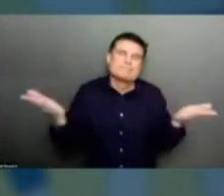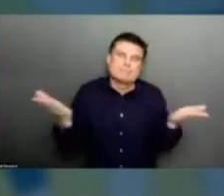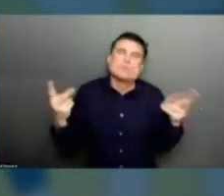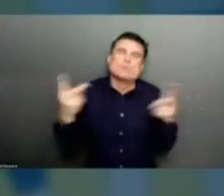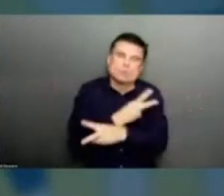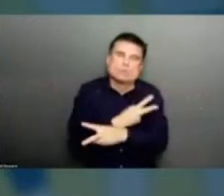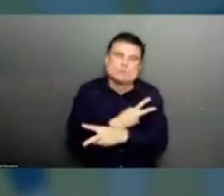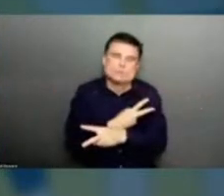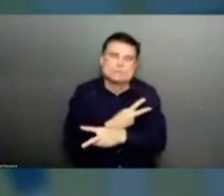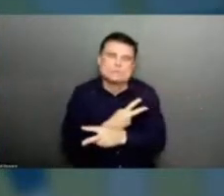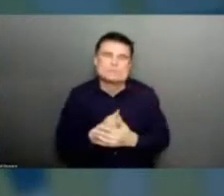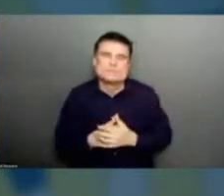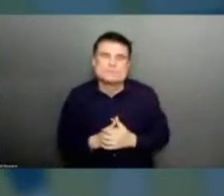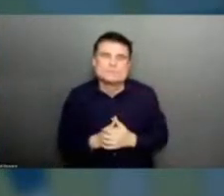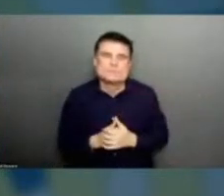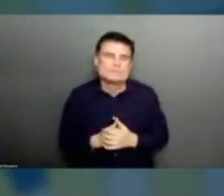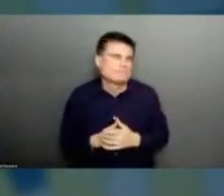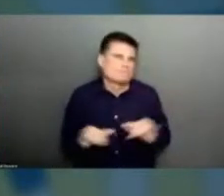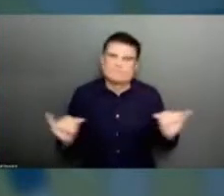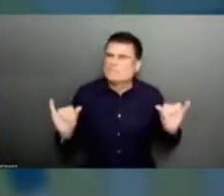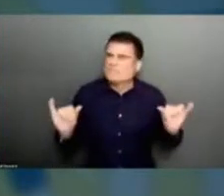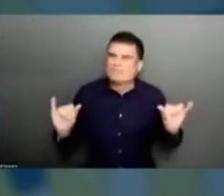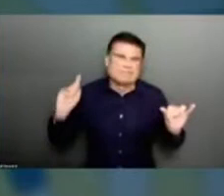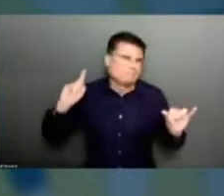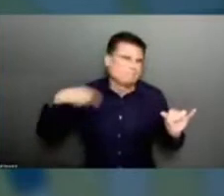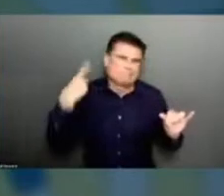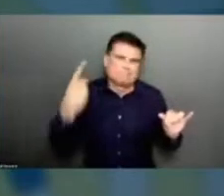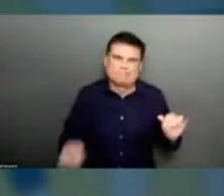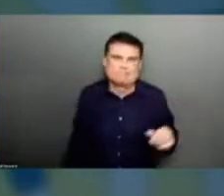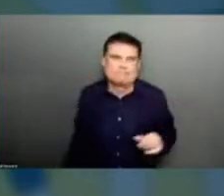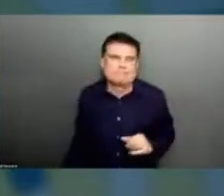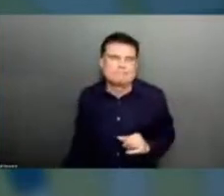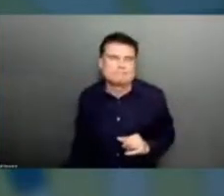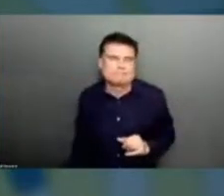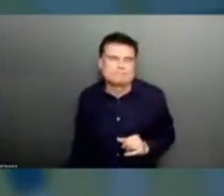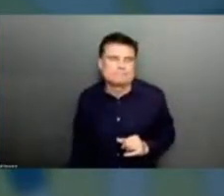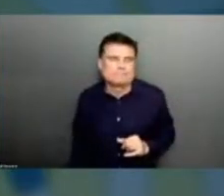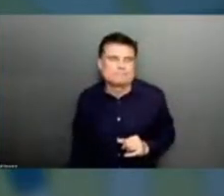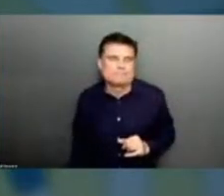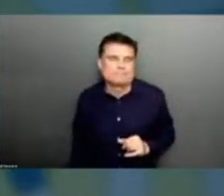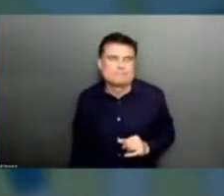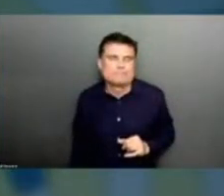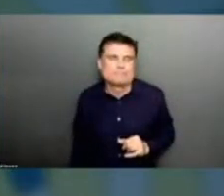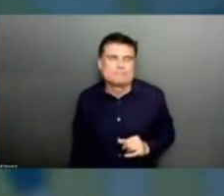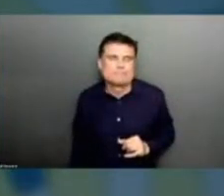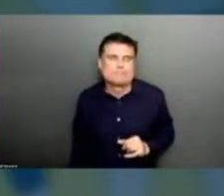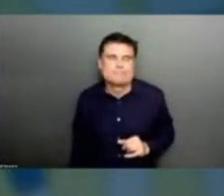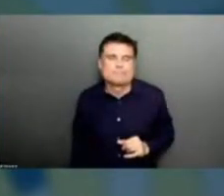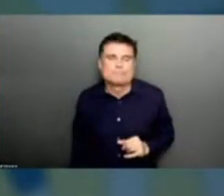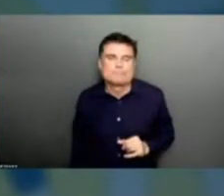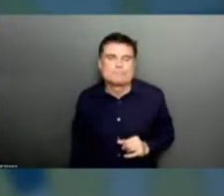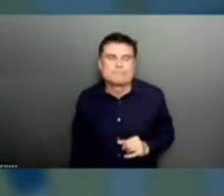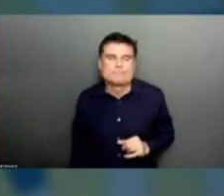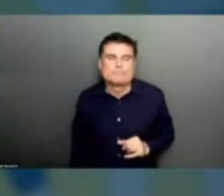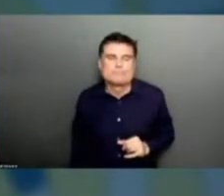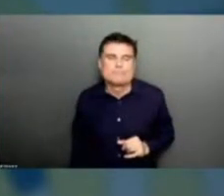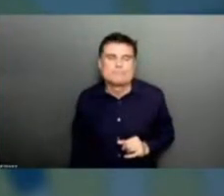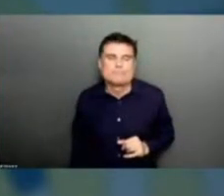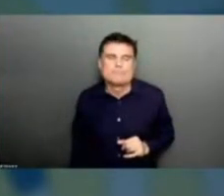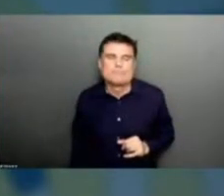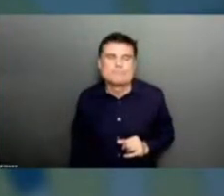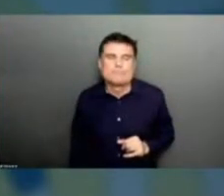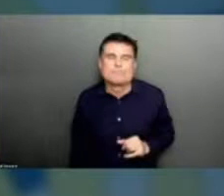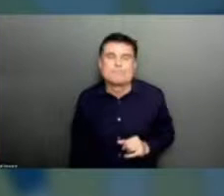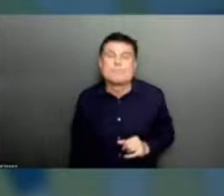Compared to their proportion in the population. 那么现在呢，又是对学校的一个回顾。 To help us